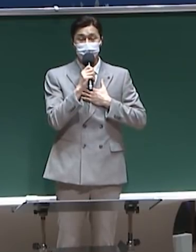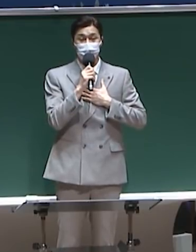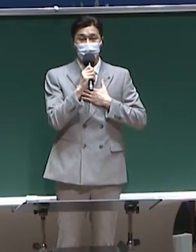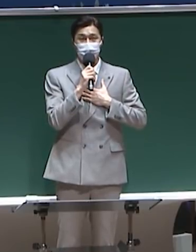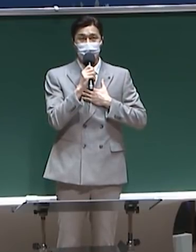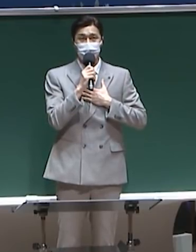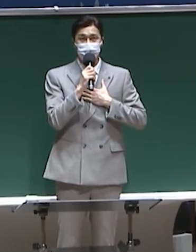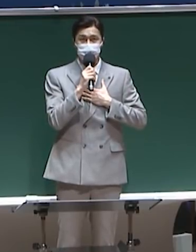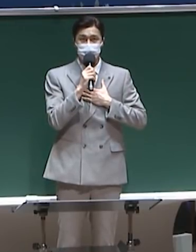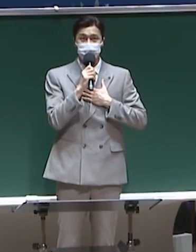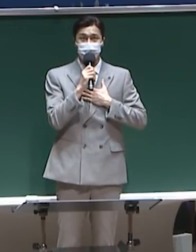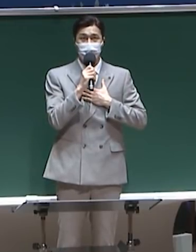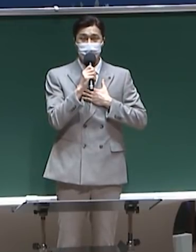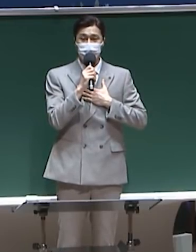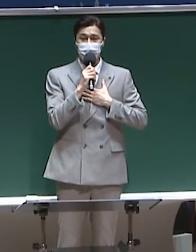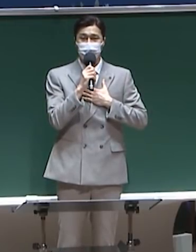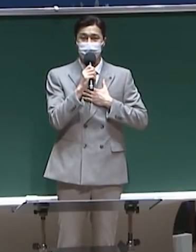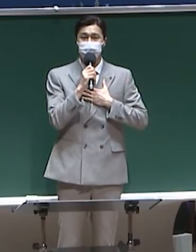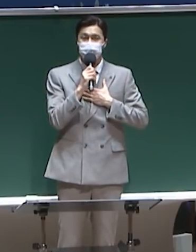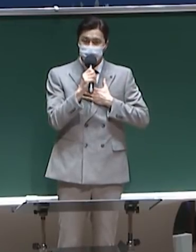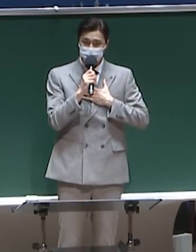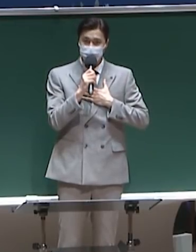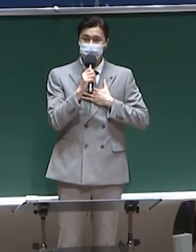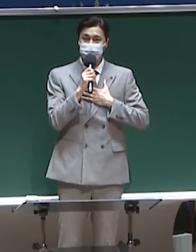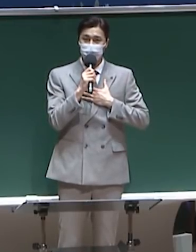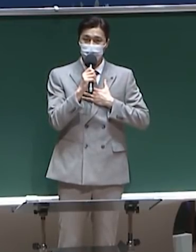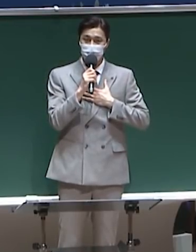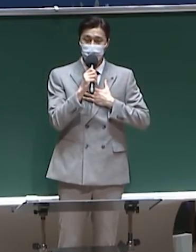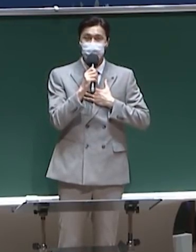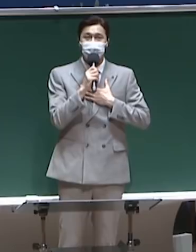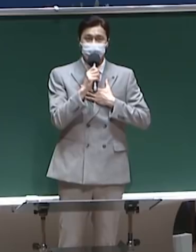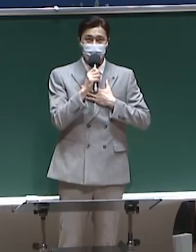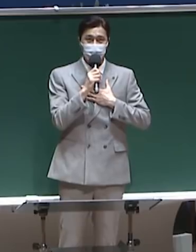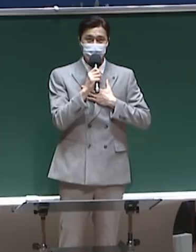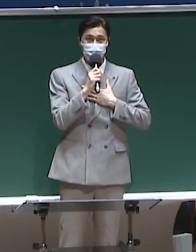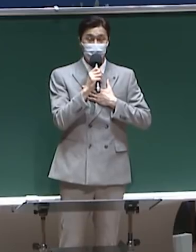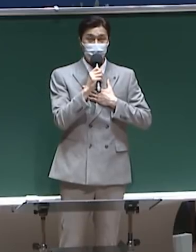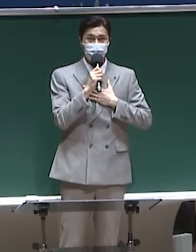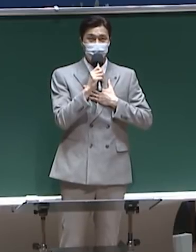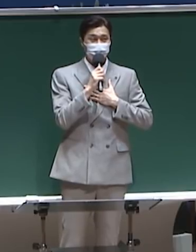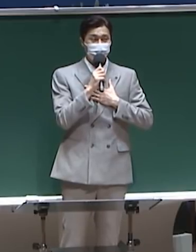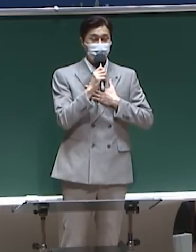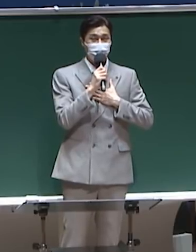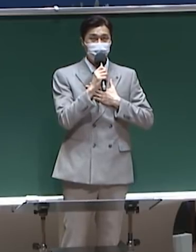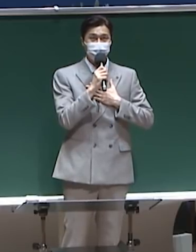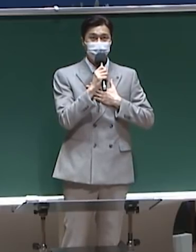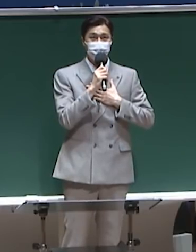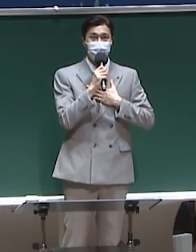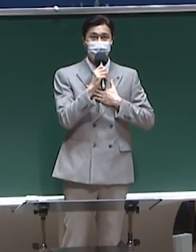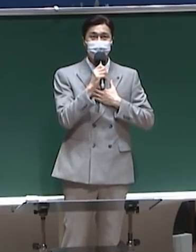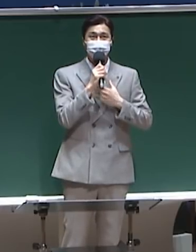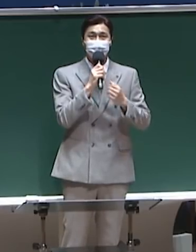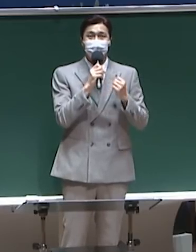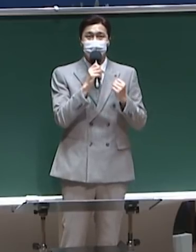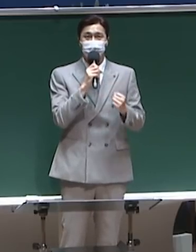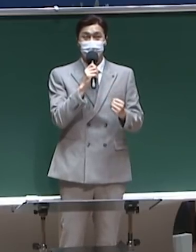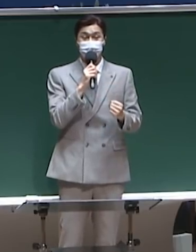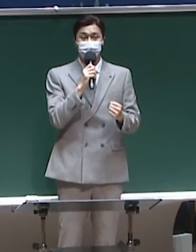아닌 것 그날의 증거도 성공이 아닌 것